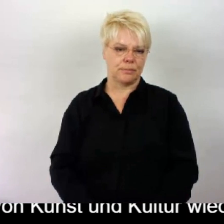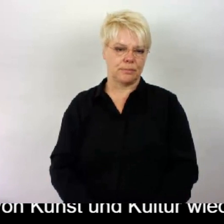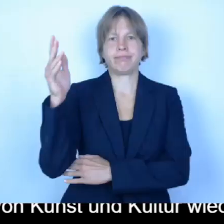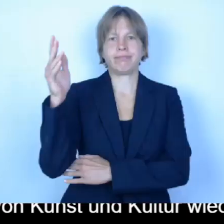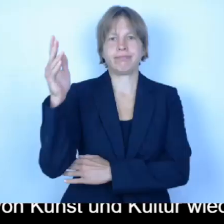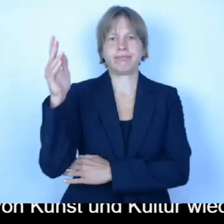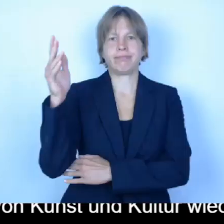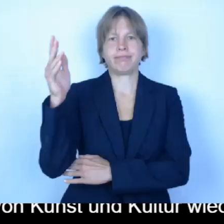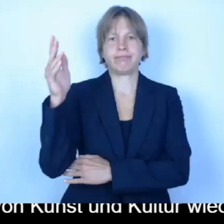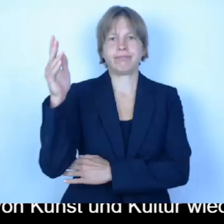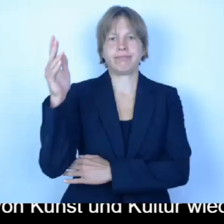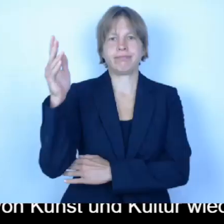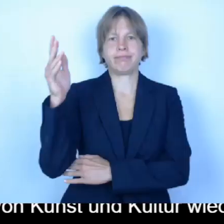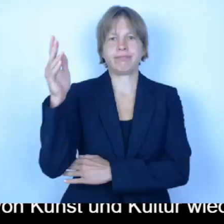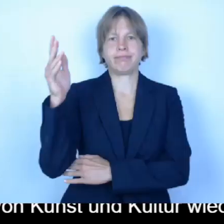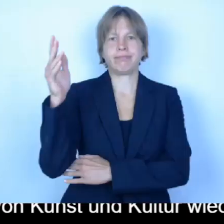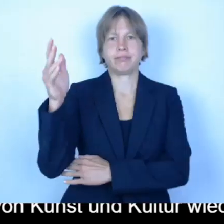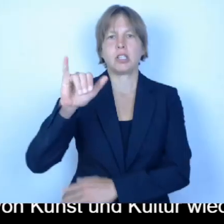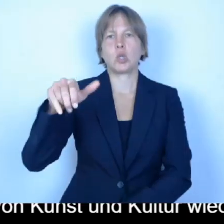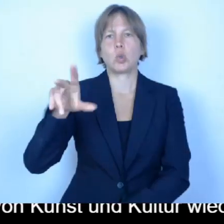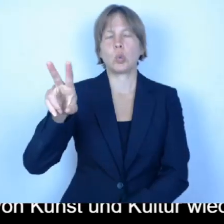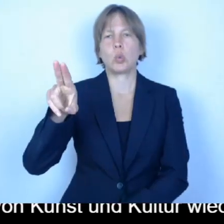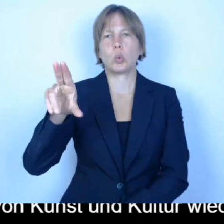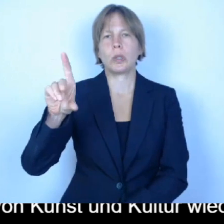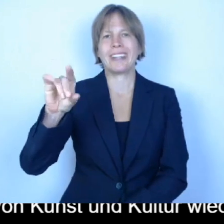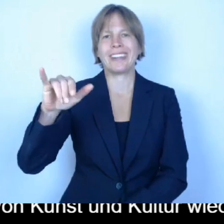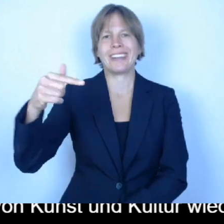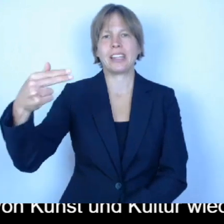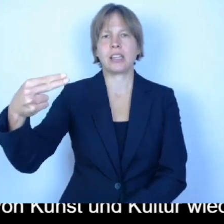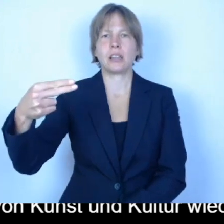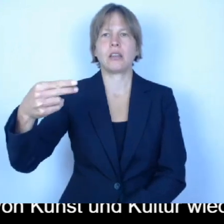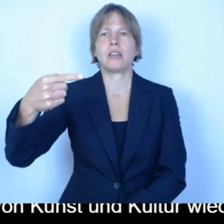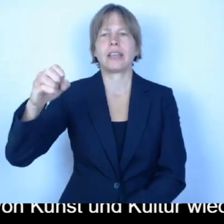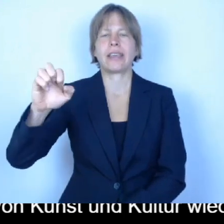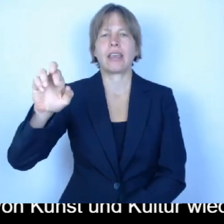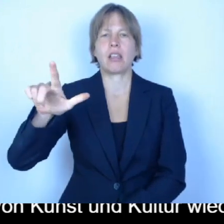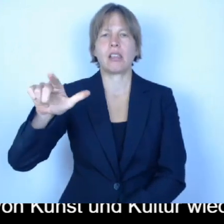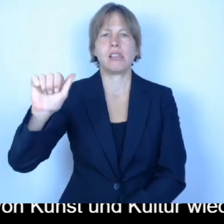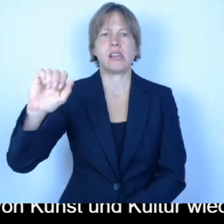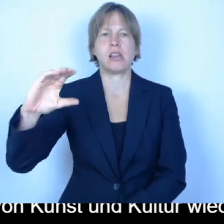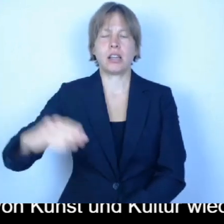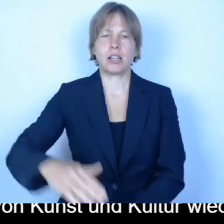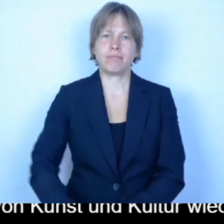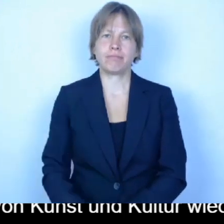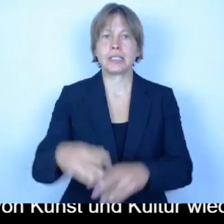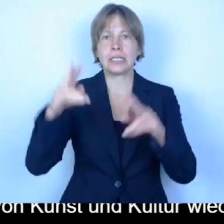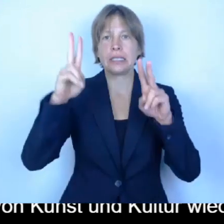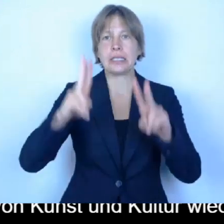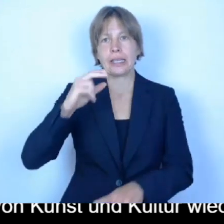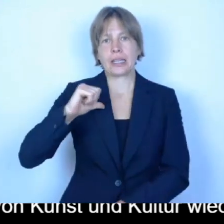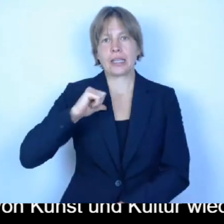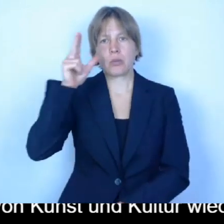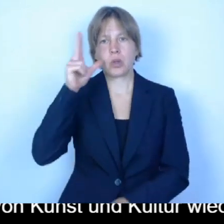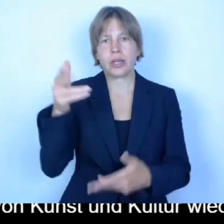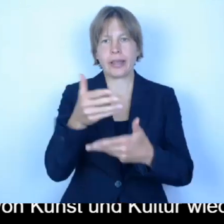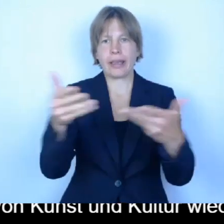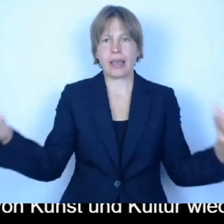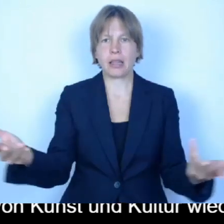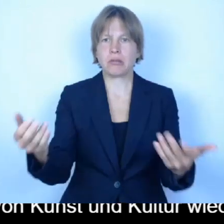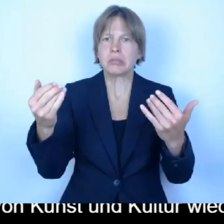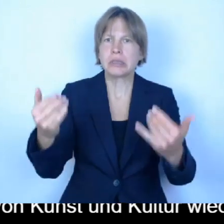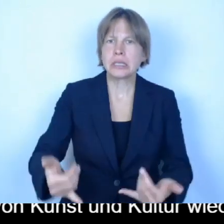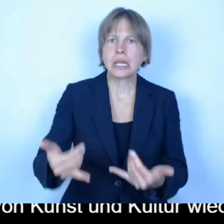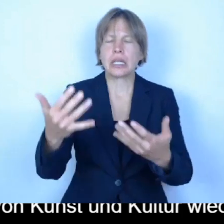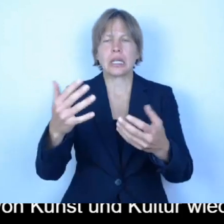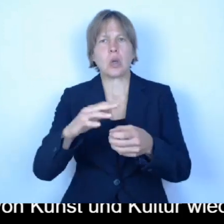mit einer Soforthilfe gestartet, mit der wir den Kinos relativ schnell schon unter die Arme greifen konnten. 150 Bescheide sind schon in